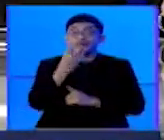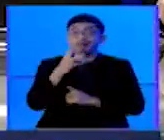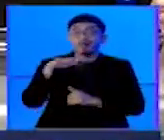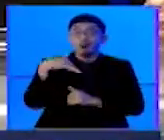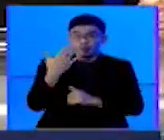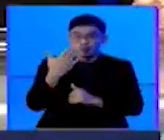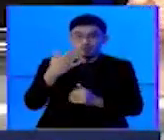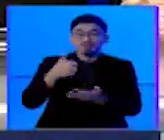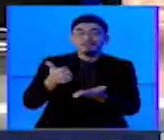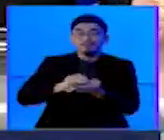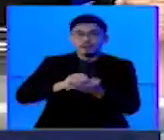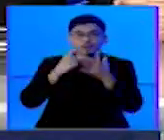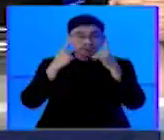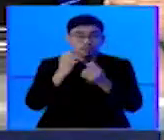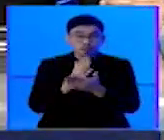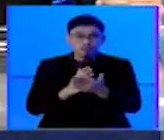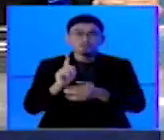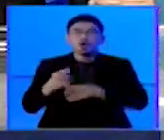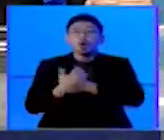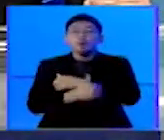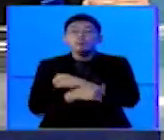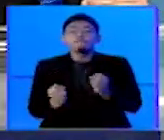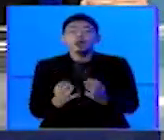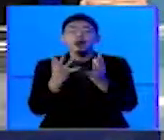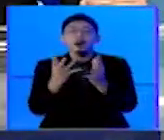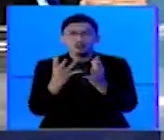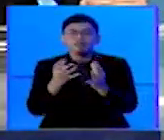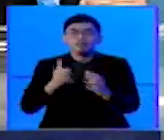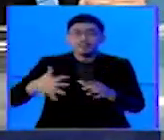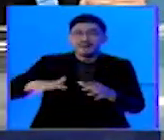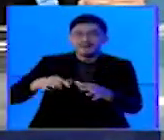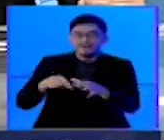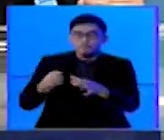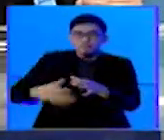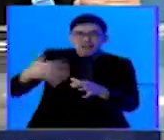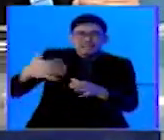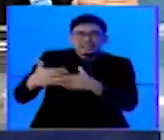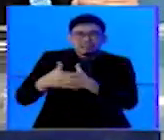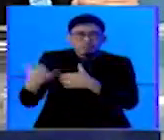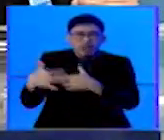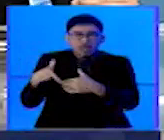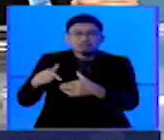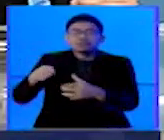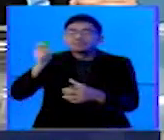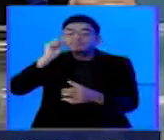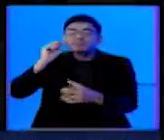di Tegal, Jawa Tengah menderita luka bakar akibat tersiram air panas saat hendak dimandikan ibunya.